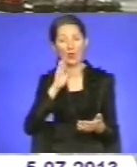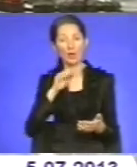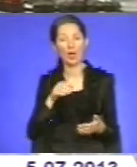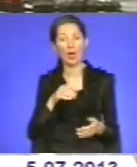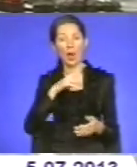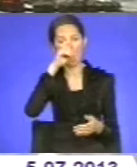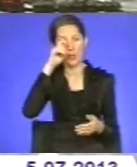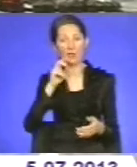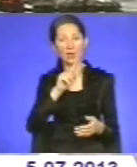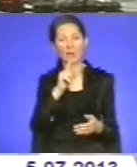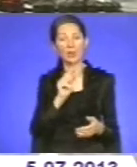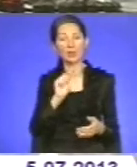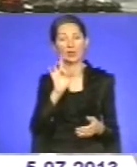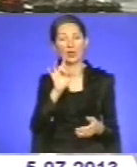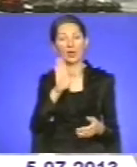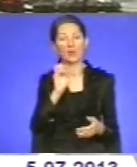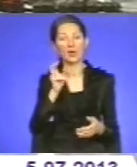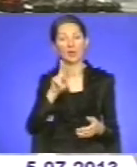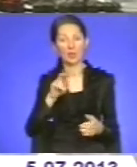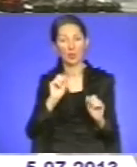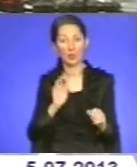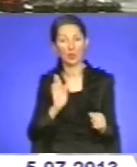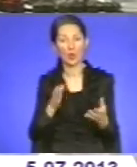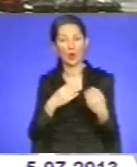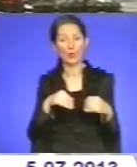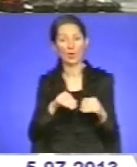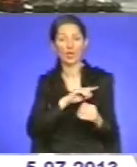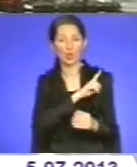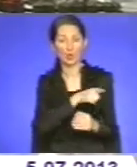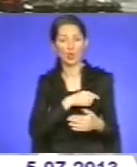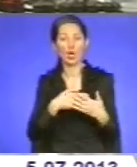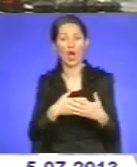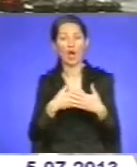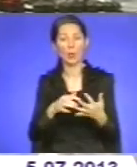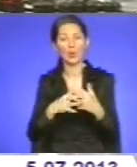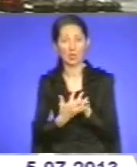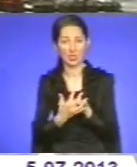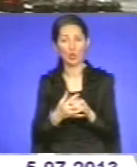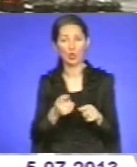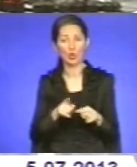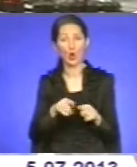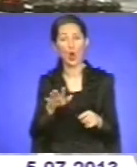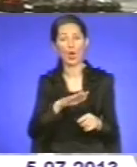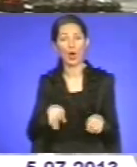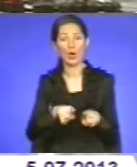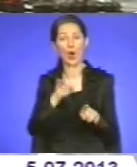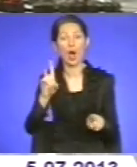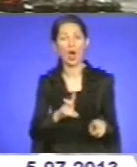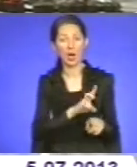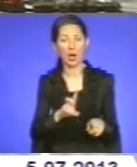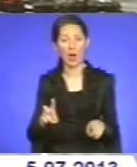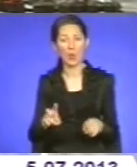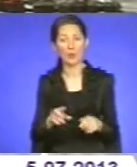і громад, і громади цих селищ, сіл цього краю. Знову ж таки, і храму, владик,